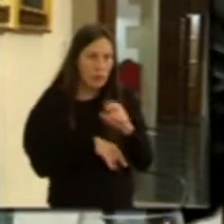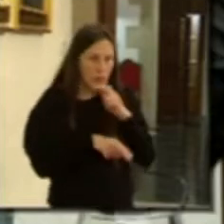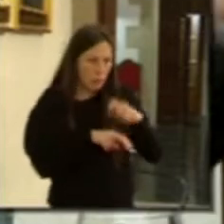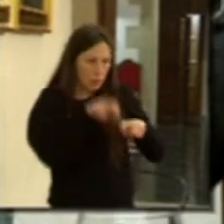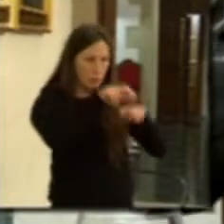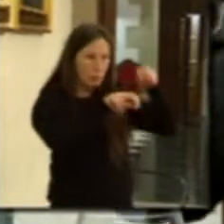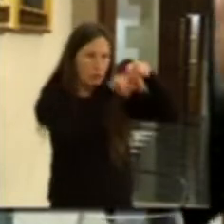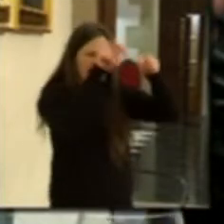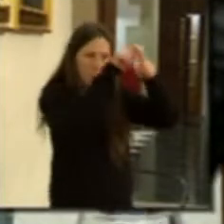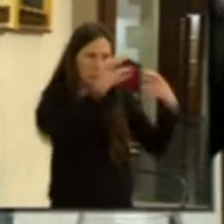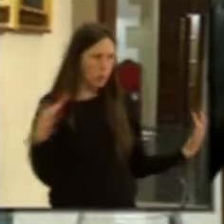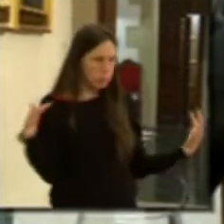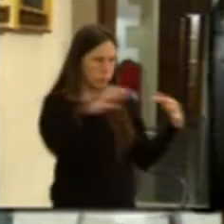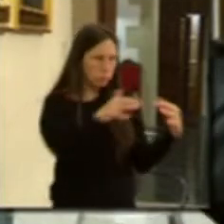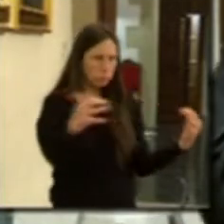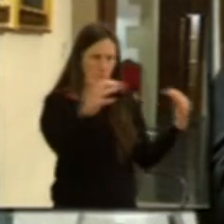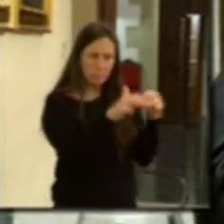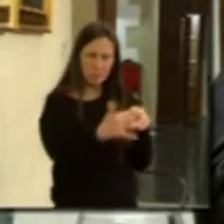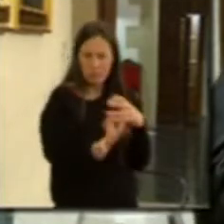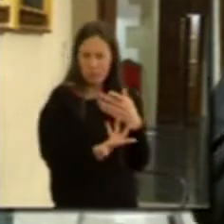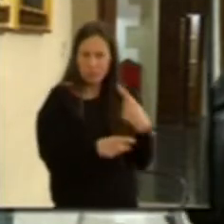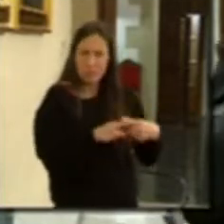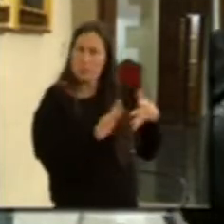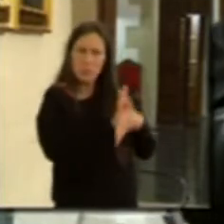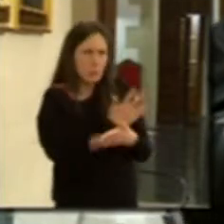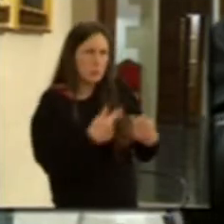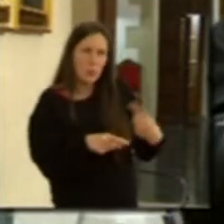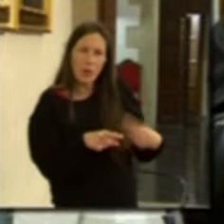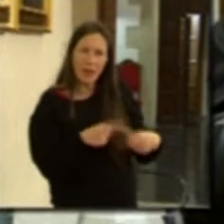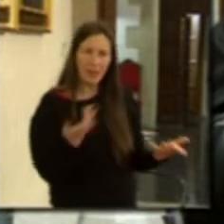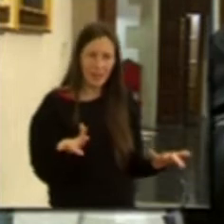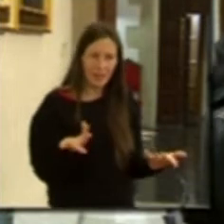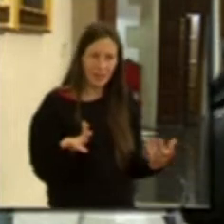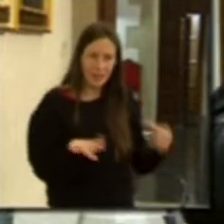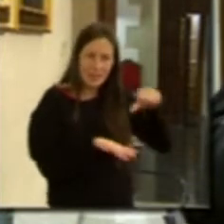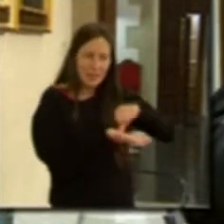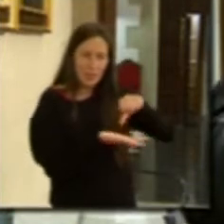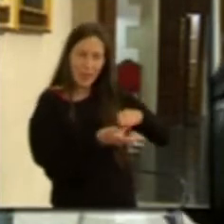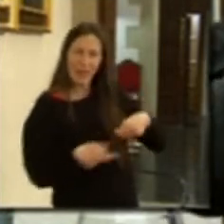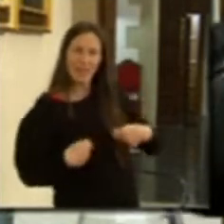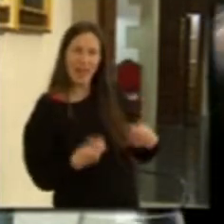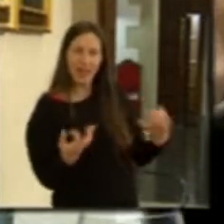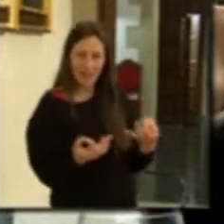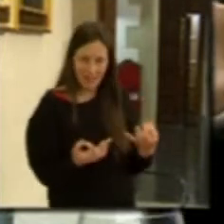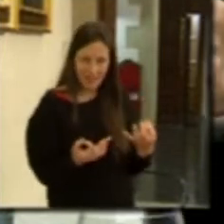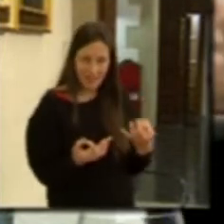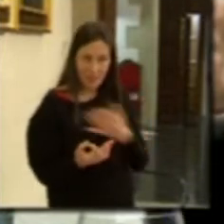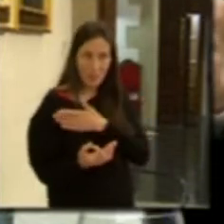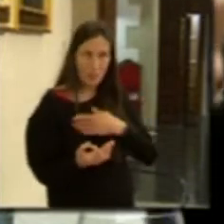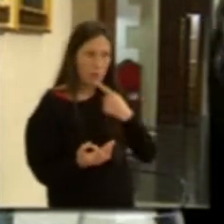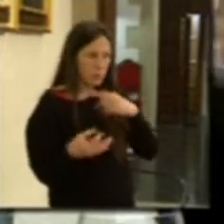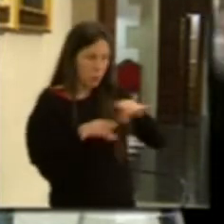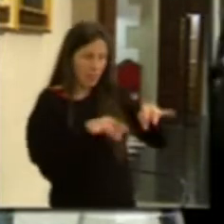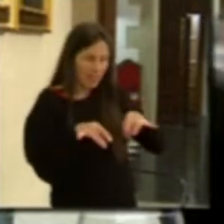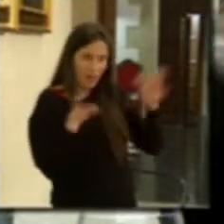fa que tots volem estar concentrats en poc espai. I doncs què és una ciutat? Una ciutat és l'absència d'espai físic,